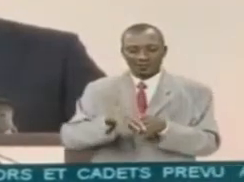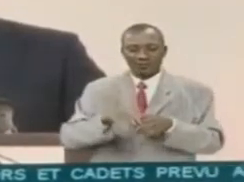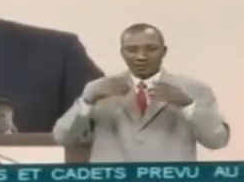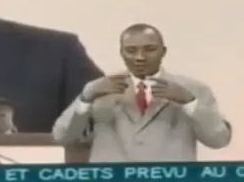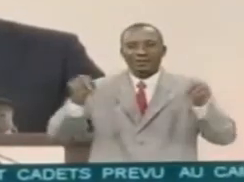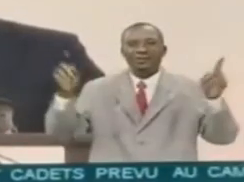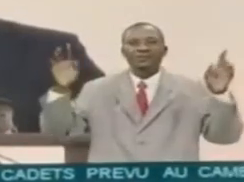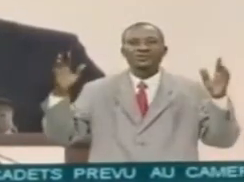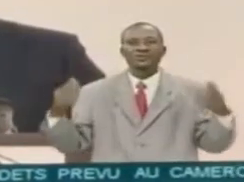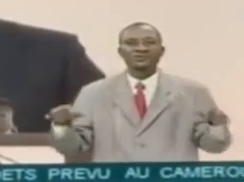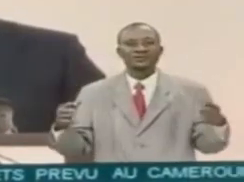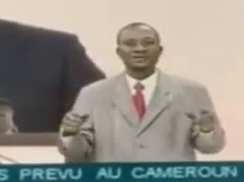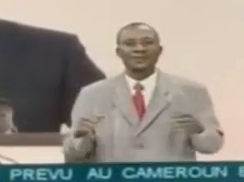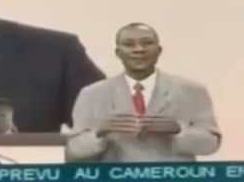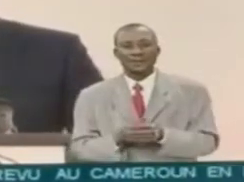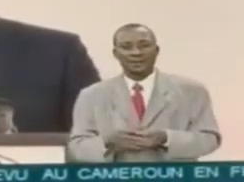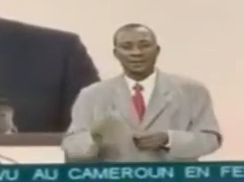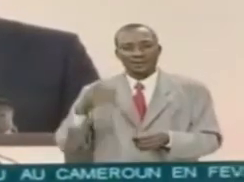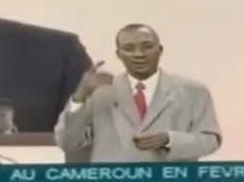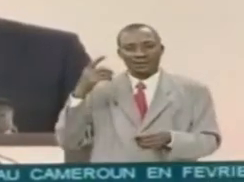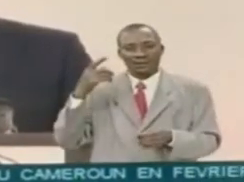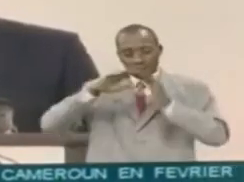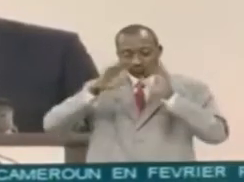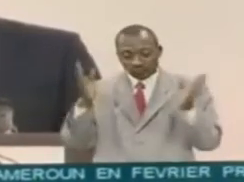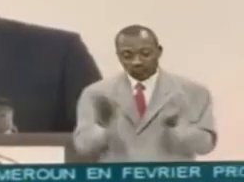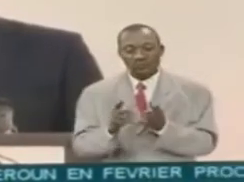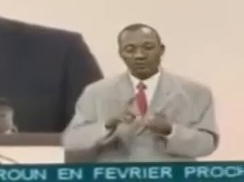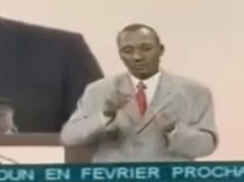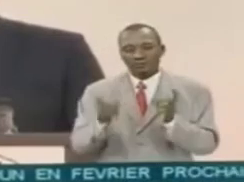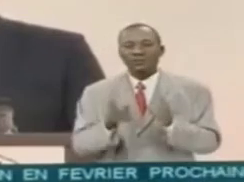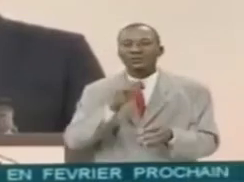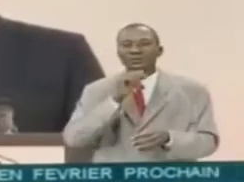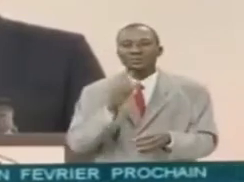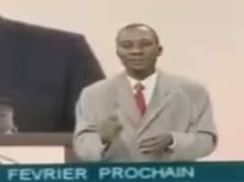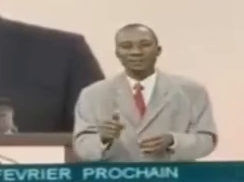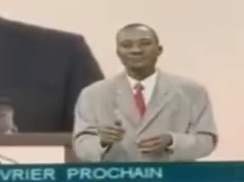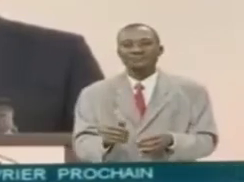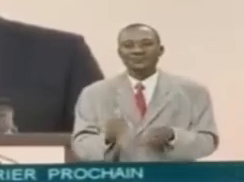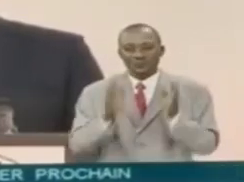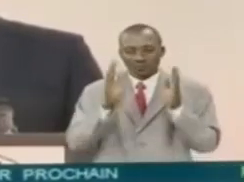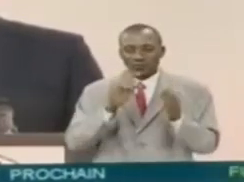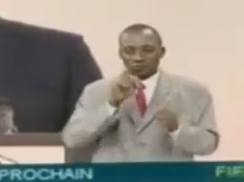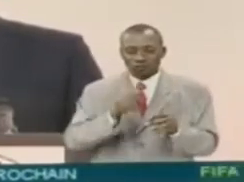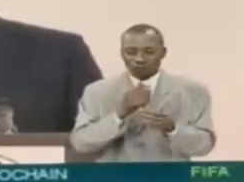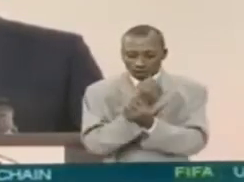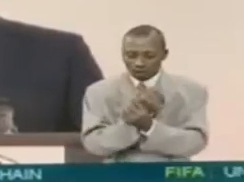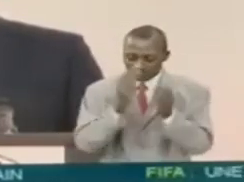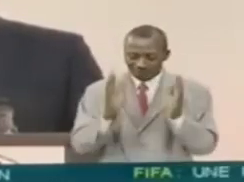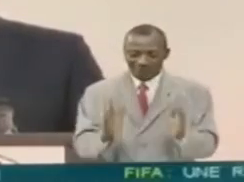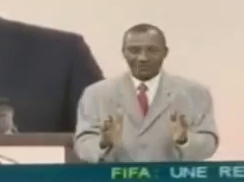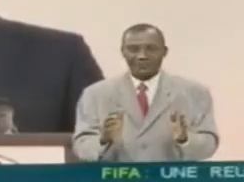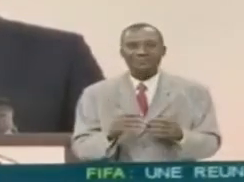conduisent de manière irréversible vers l'organisation des élections.